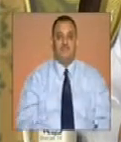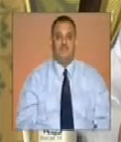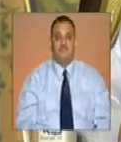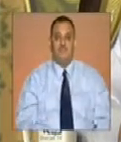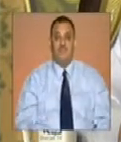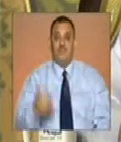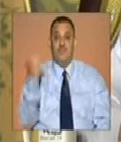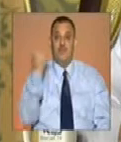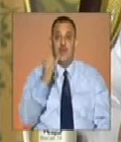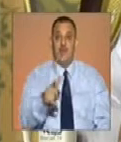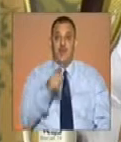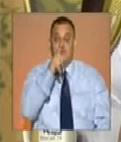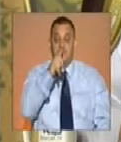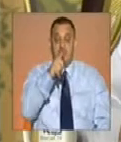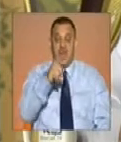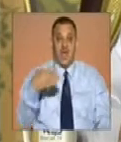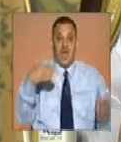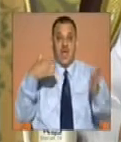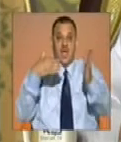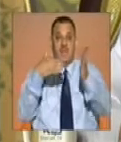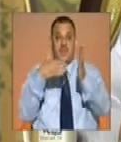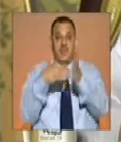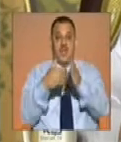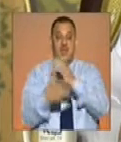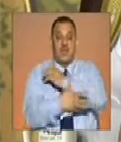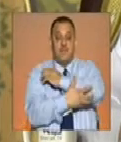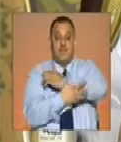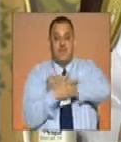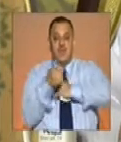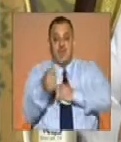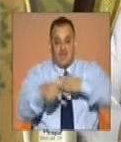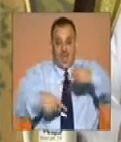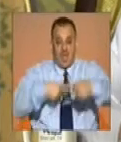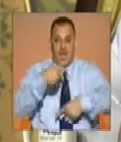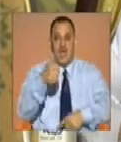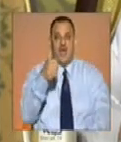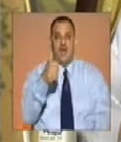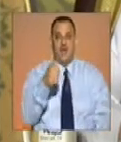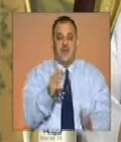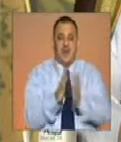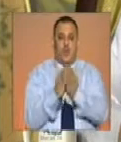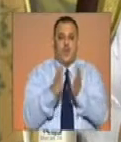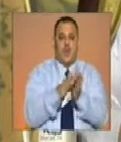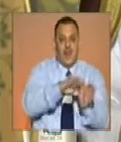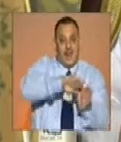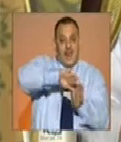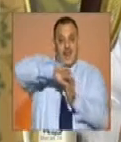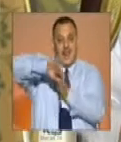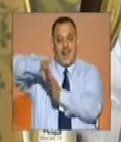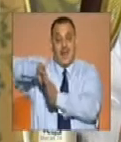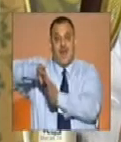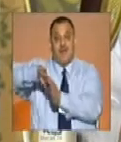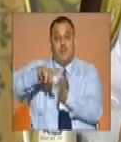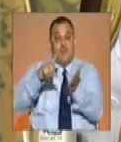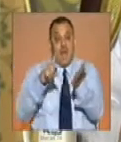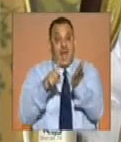ما يتعلق بالختمة أخت الفاضلة فأنا أنصحك بالصدقة الجارية، أترك الختمة هذه، الختمة هذه ما عليها دليل،